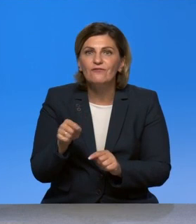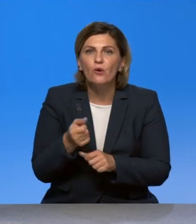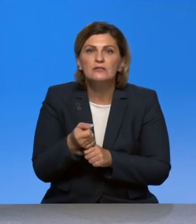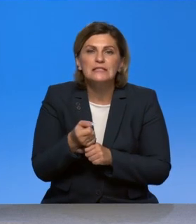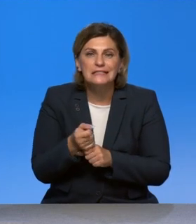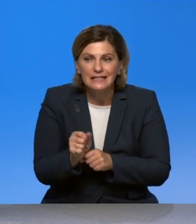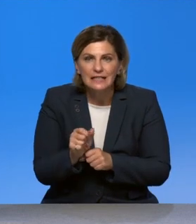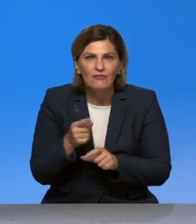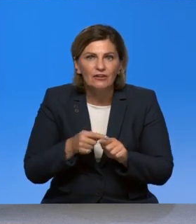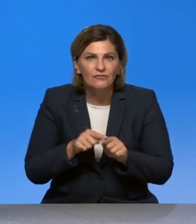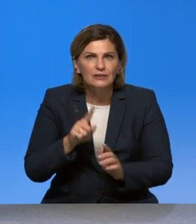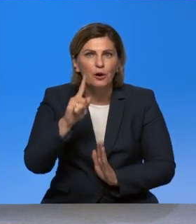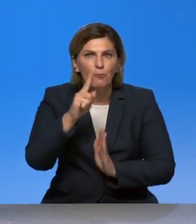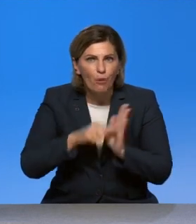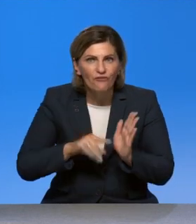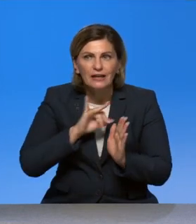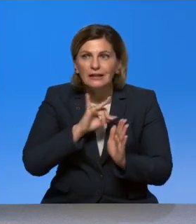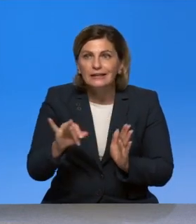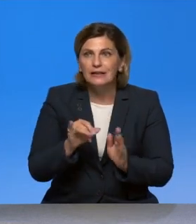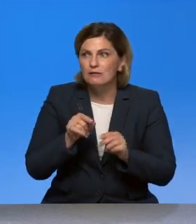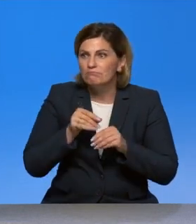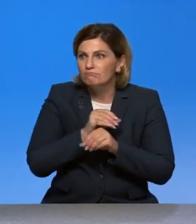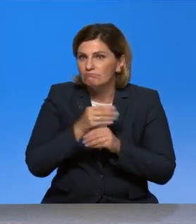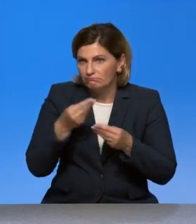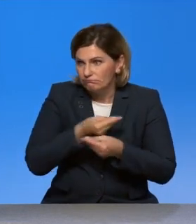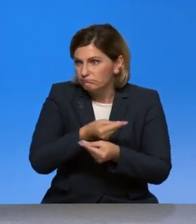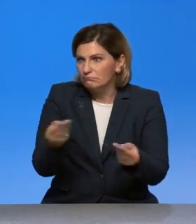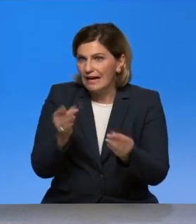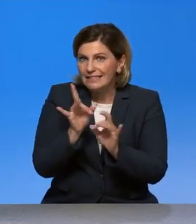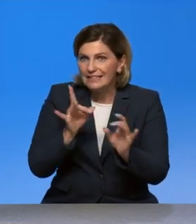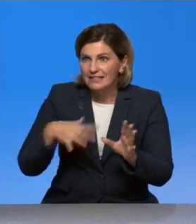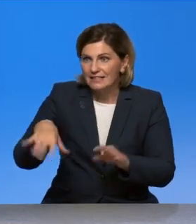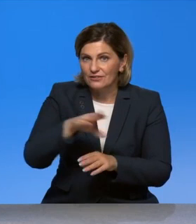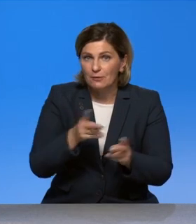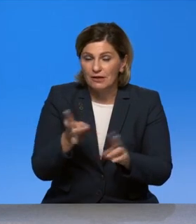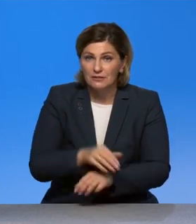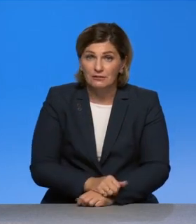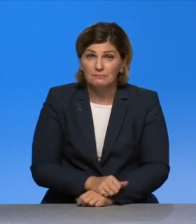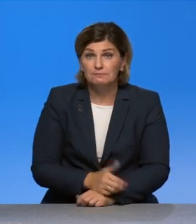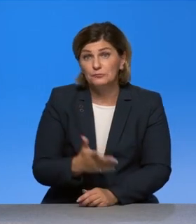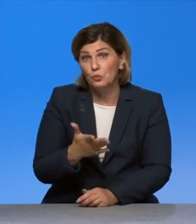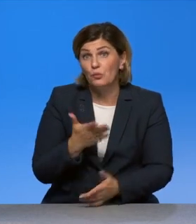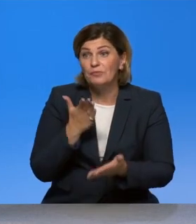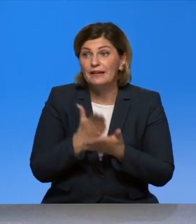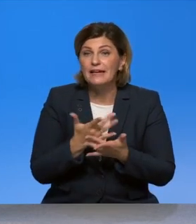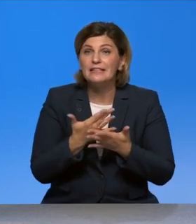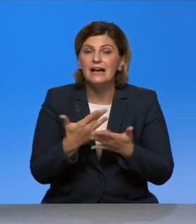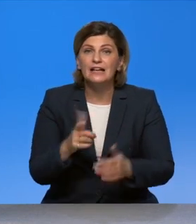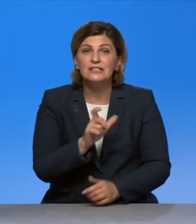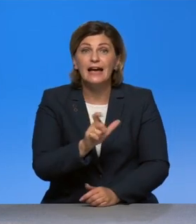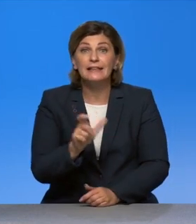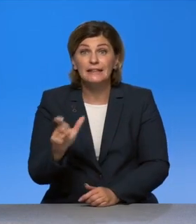в это поверить и убедить в этом остальных? Экономические, конечно, есть, просто существует разный этап развития. Дело в том,